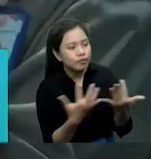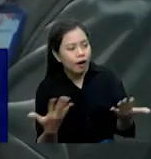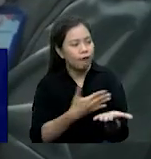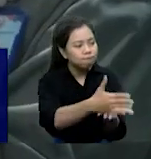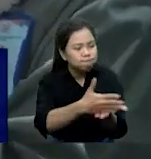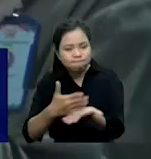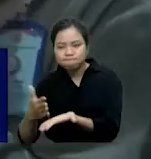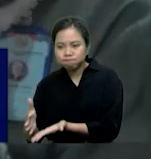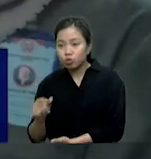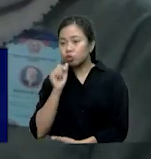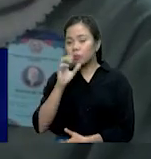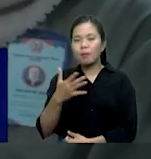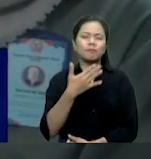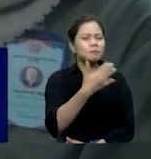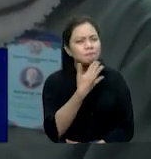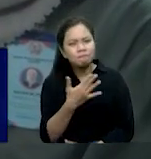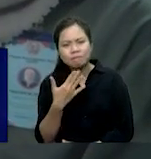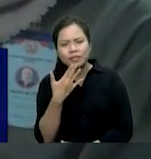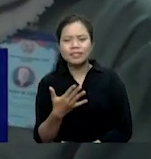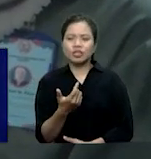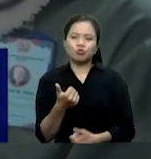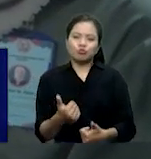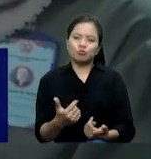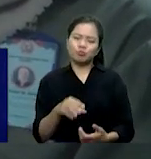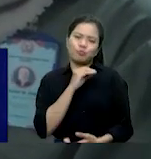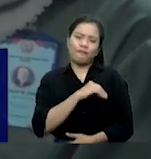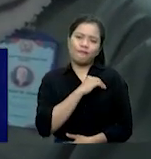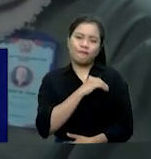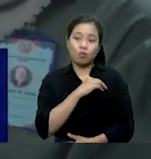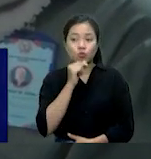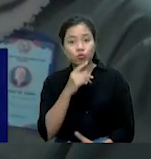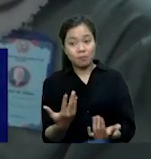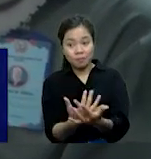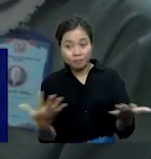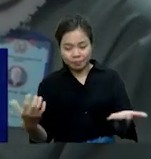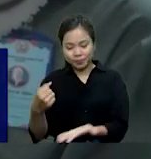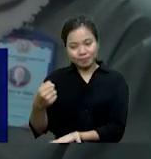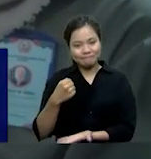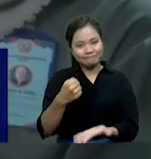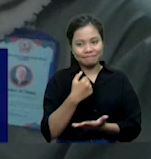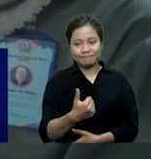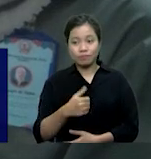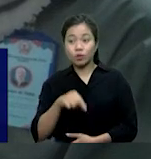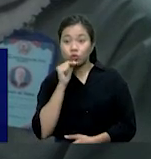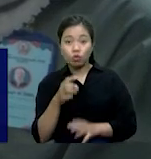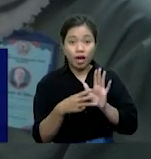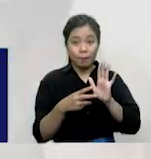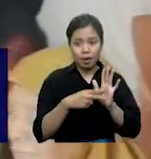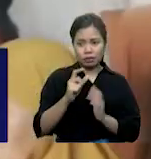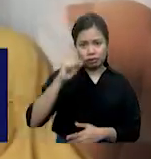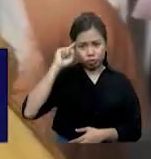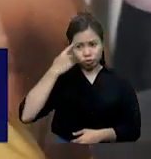mudah-mudahan bermanfaat untuk warga penerima dan juga pada MNC Peduli yang sudah